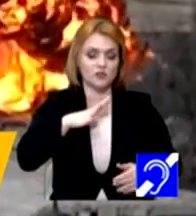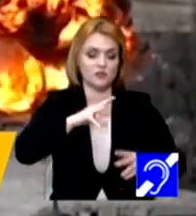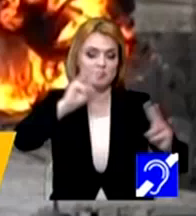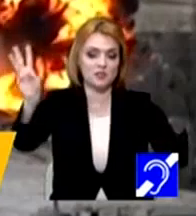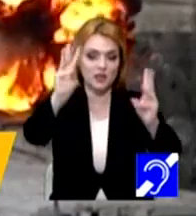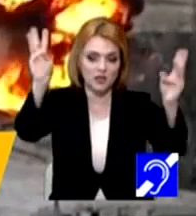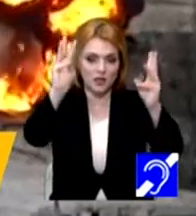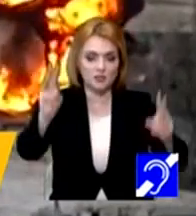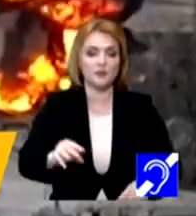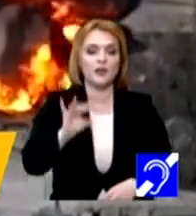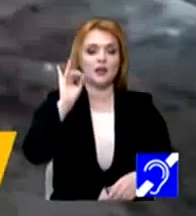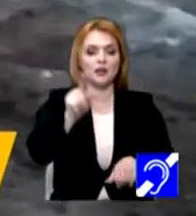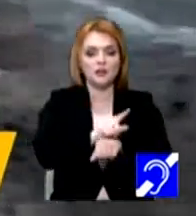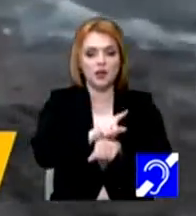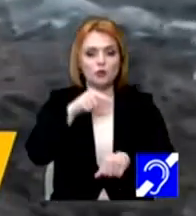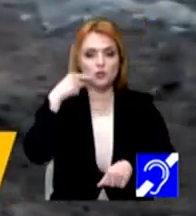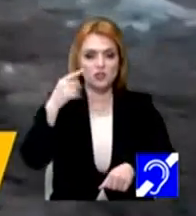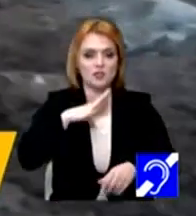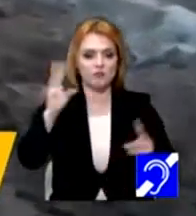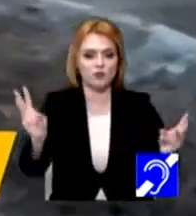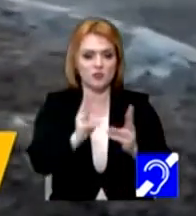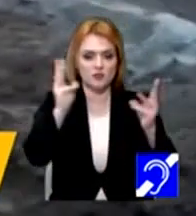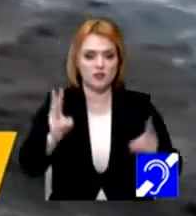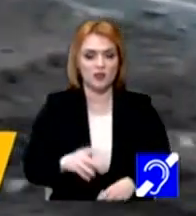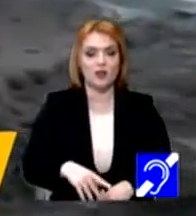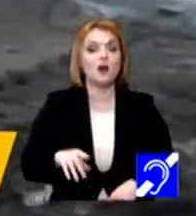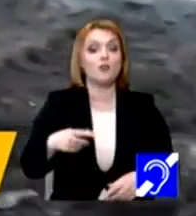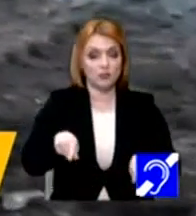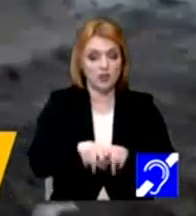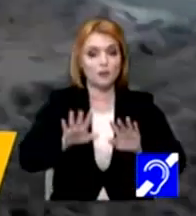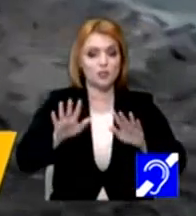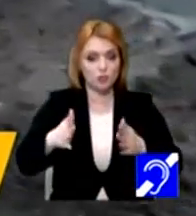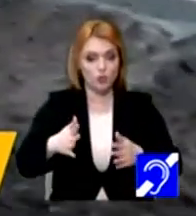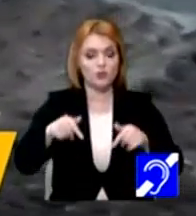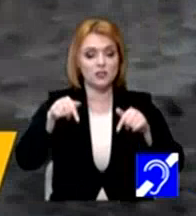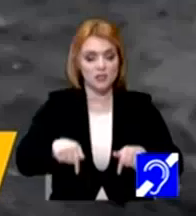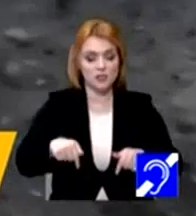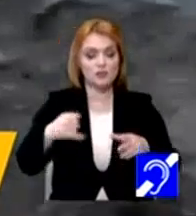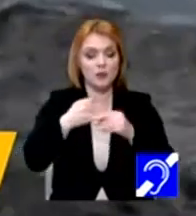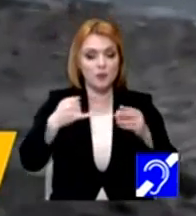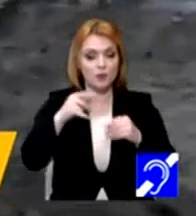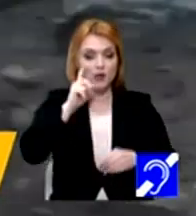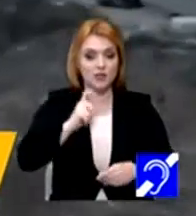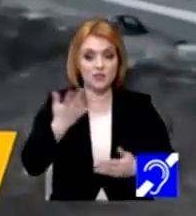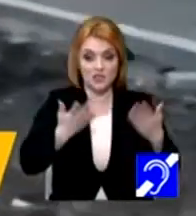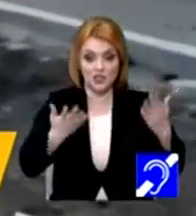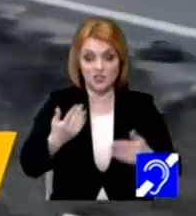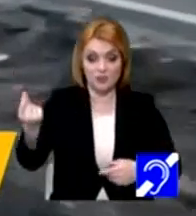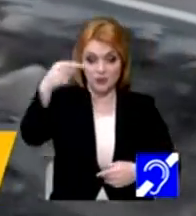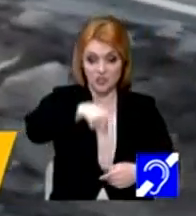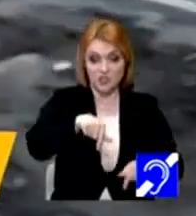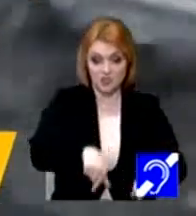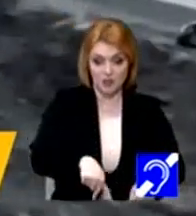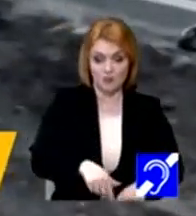un tank al armatei ruse. Отак от буває, коли приходиш на українську землю. Отак от